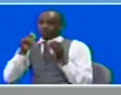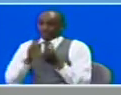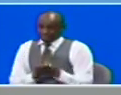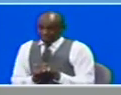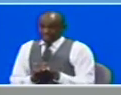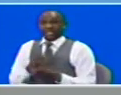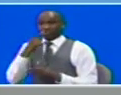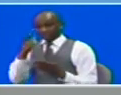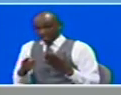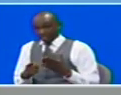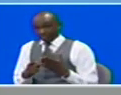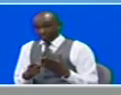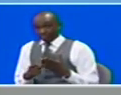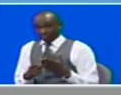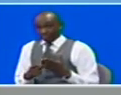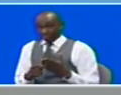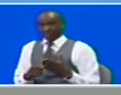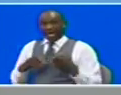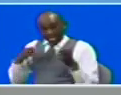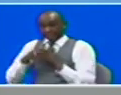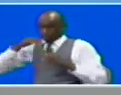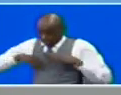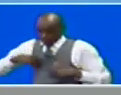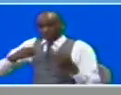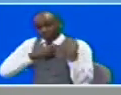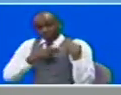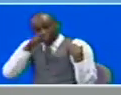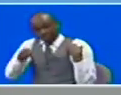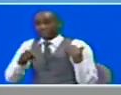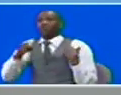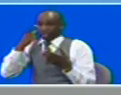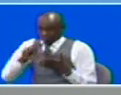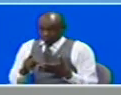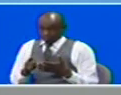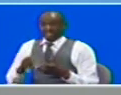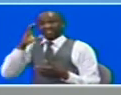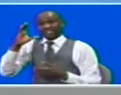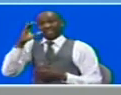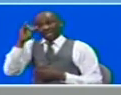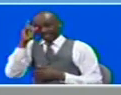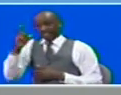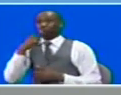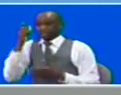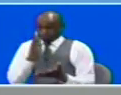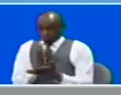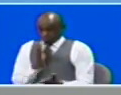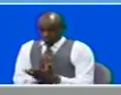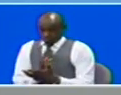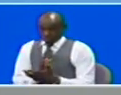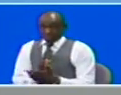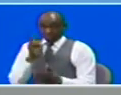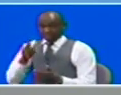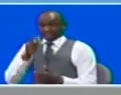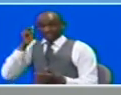imesema ya kwamba Ethics and Anti-Corruption Commission ndiye inafaa. Hata CID, kuambia ukweli, katiba haija recognize ati